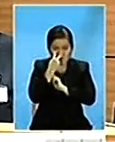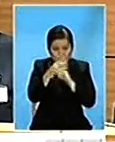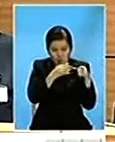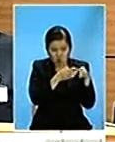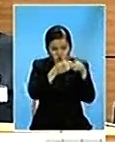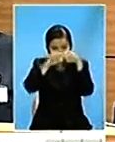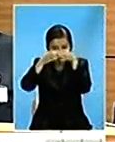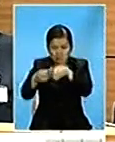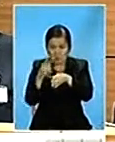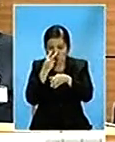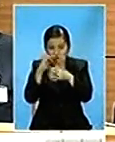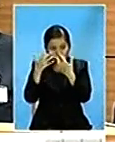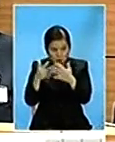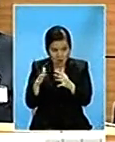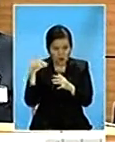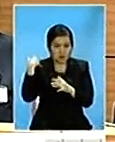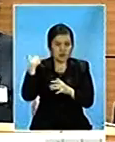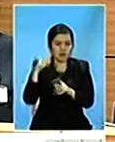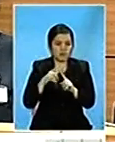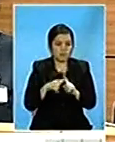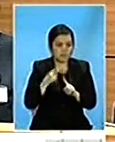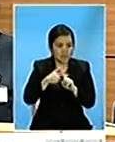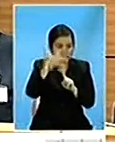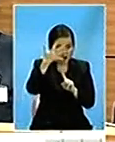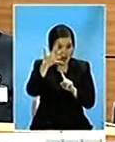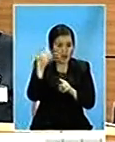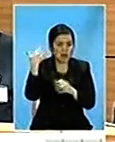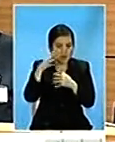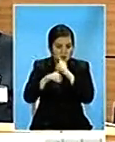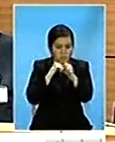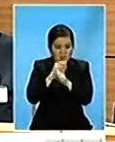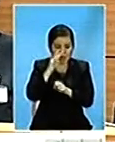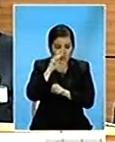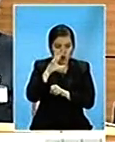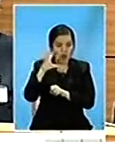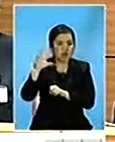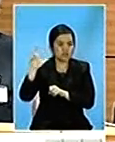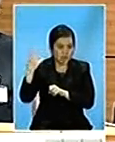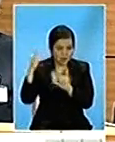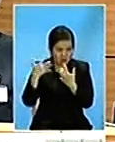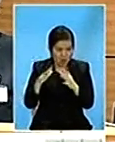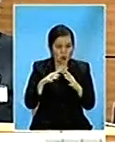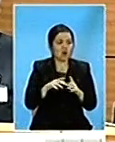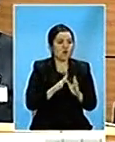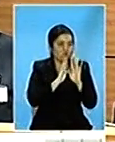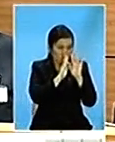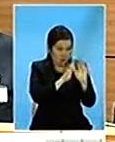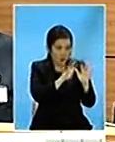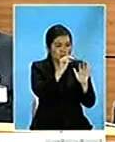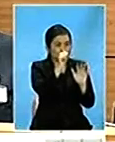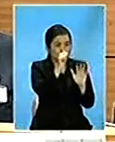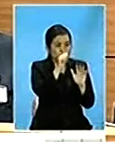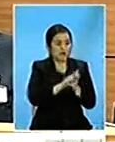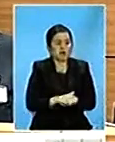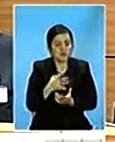23ปีพฤษภาคม53ที่ผมบอกท่านไปแล้วนั้นผมก็ฝากเป็นความหวังท่านจริงๆนะครับว่า